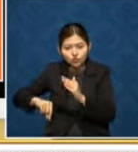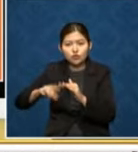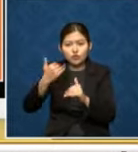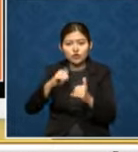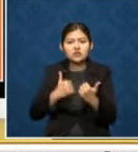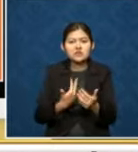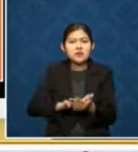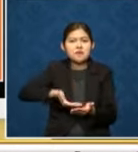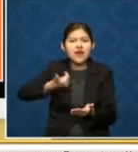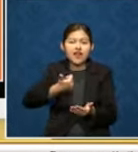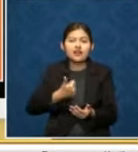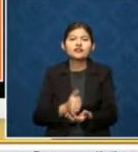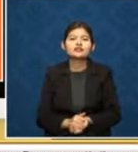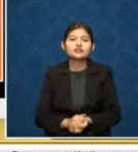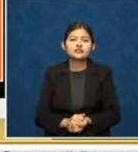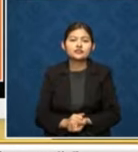าก